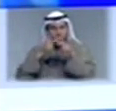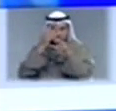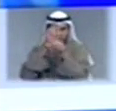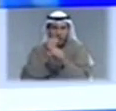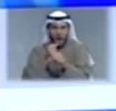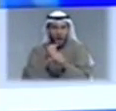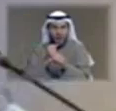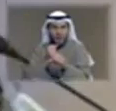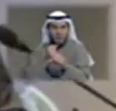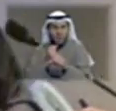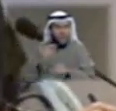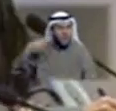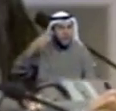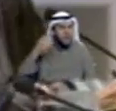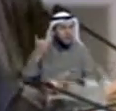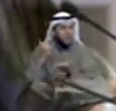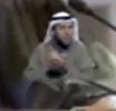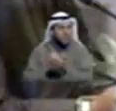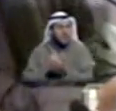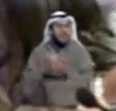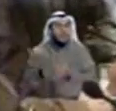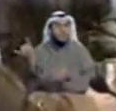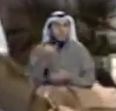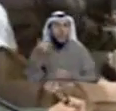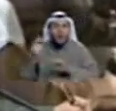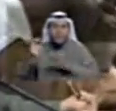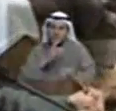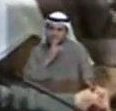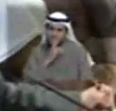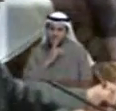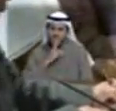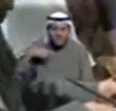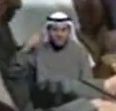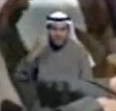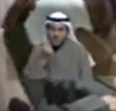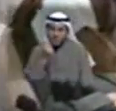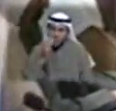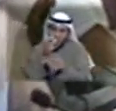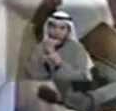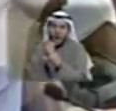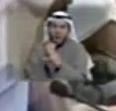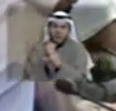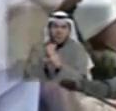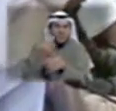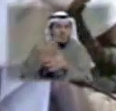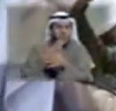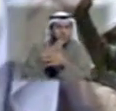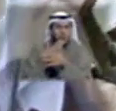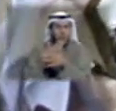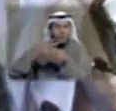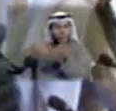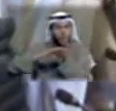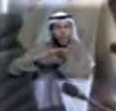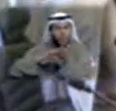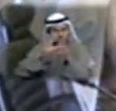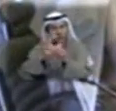الجابر الصباح حفظه الله ورعاه تجاه سياسة ترشيد الإنفاق تنطلق من حرص سموه رعاه الله على أهمية المحافظة